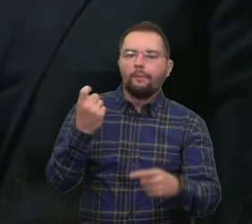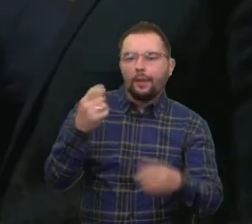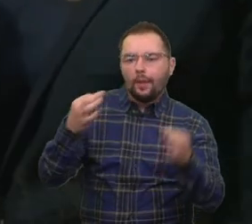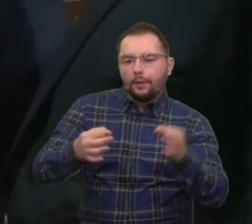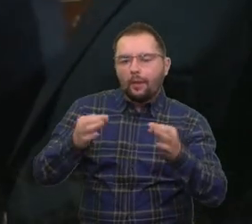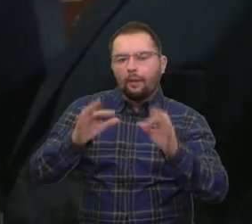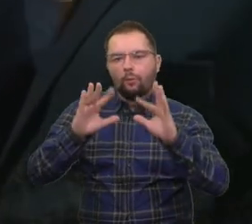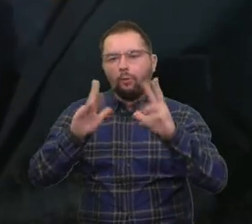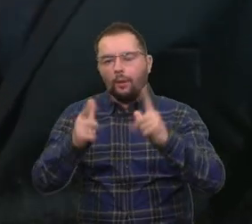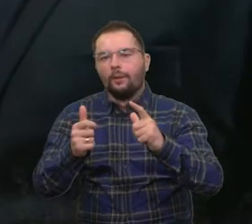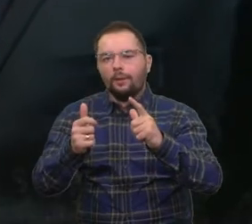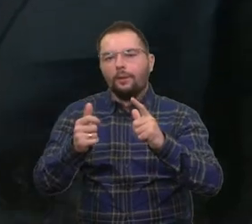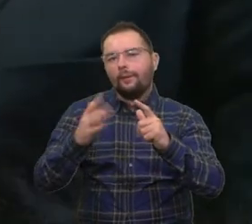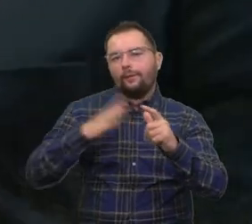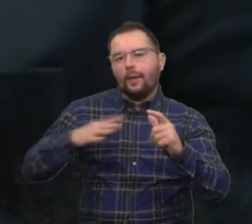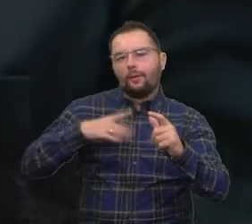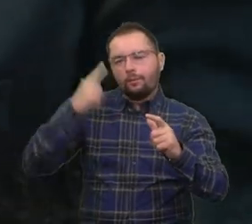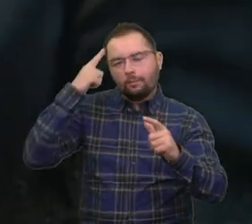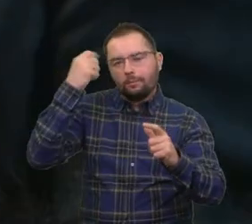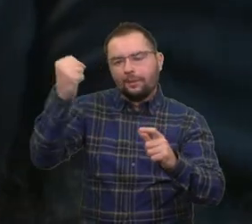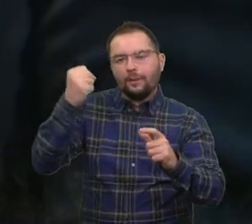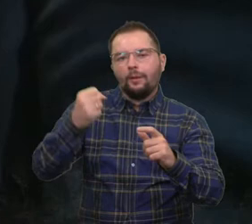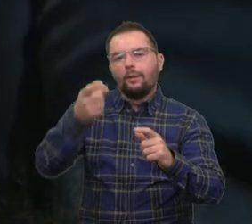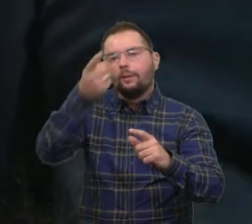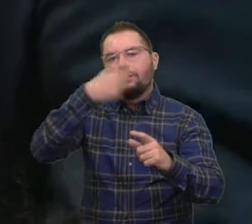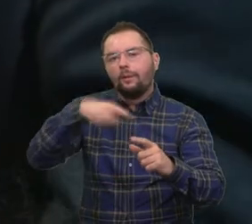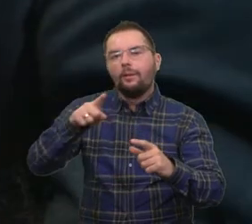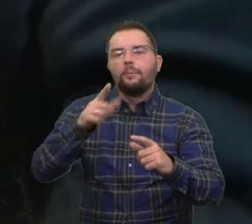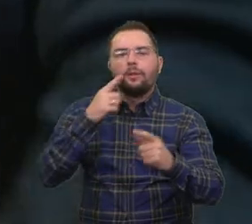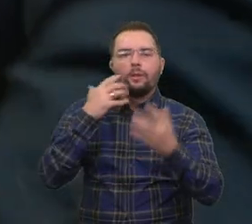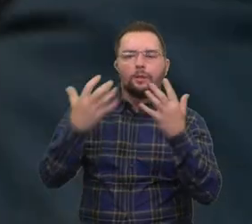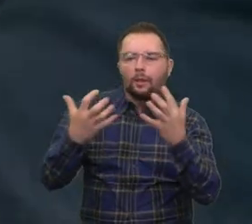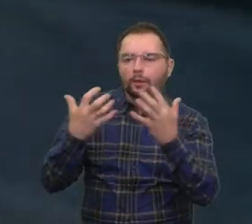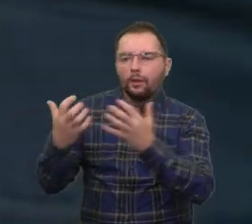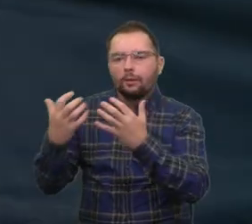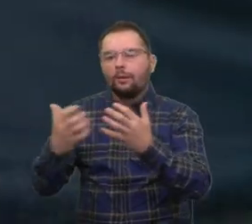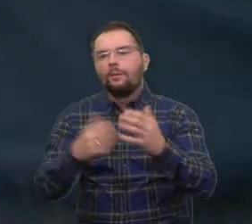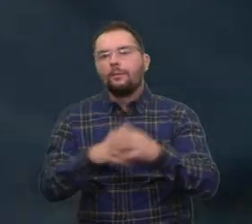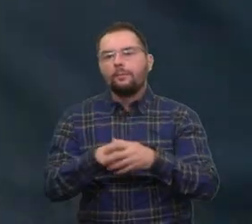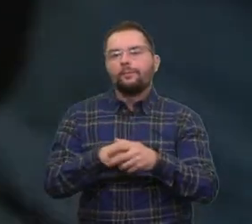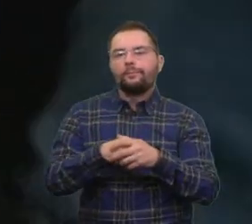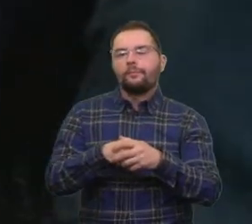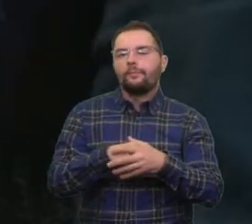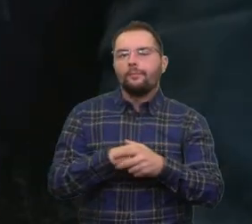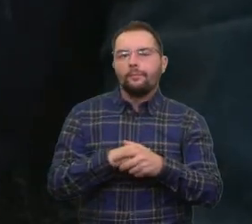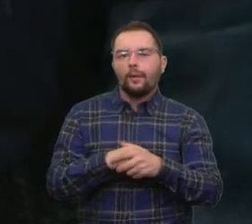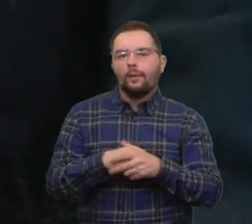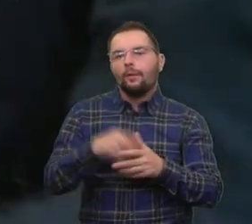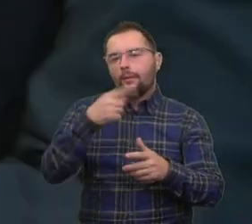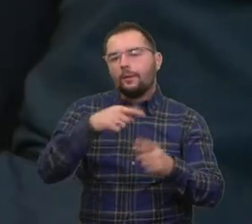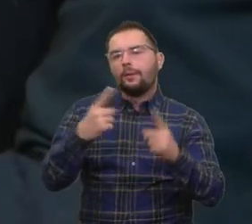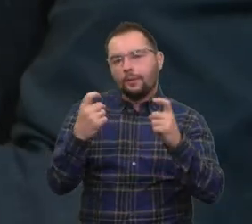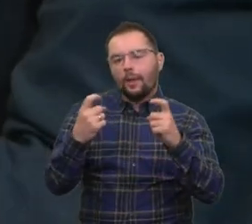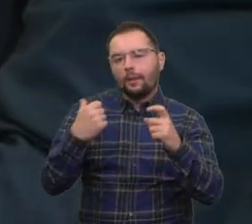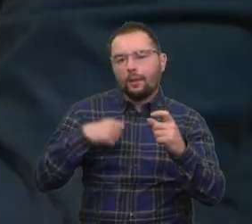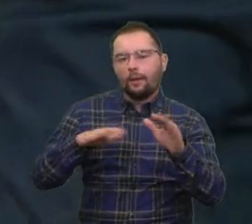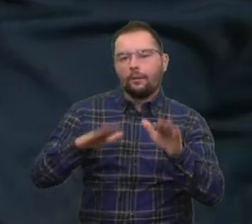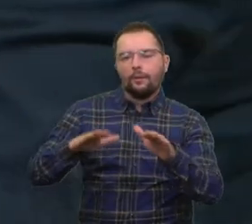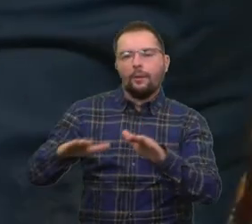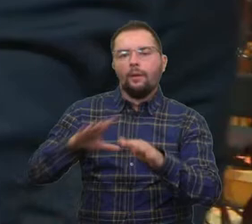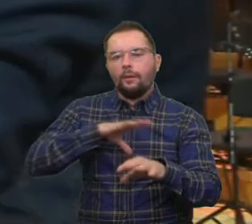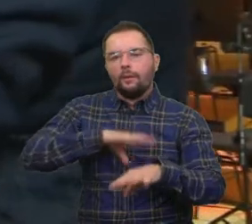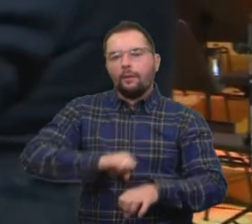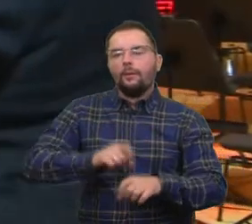Ja wierzę i widzę, że wielu z nas na tym bardzo zależy. Dlatego już za chwileczkę, już za moment.